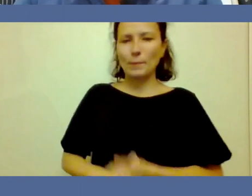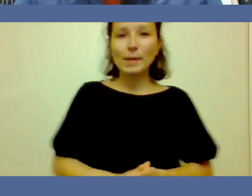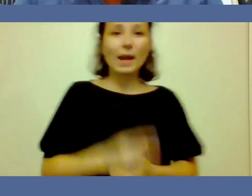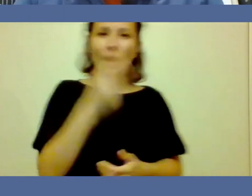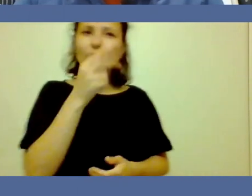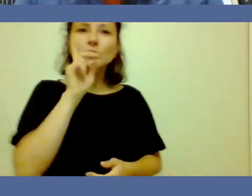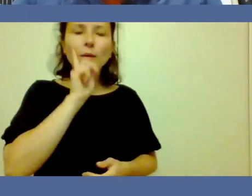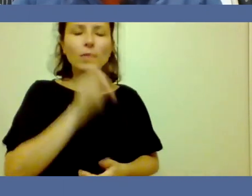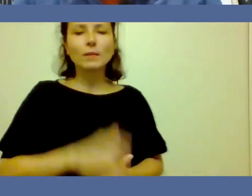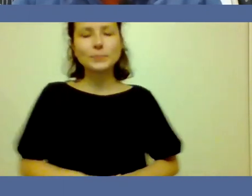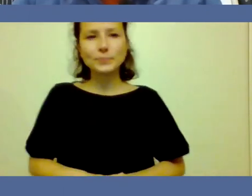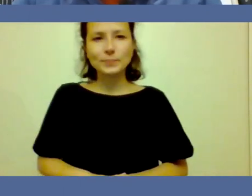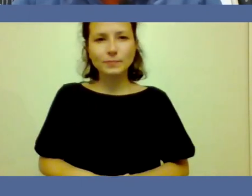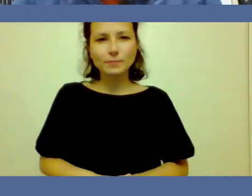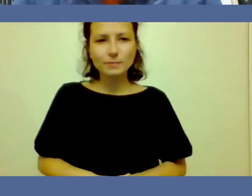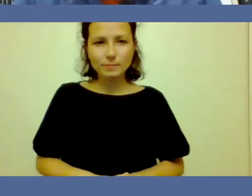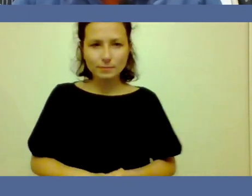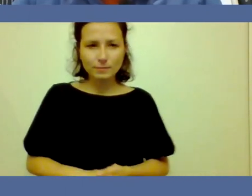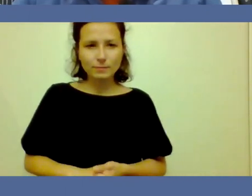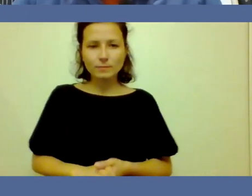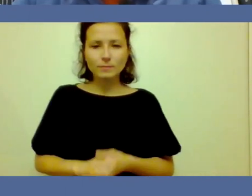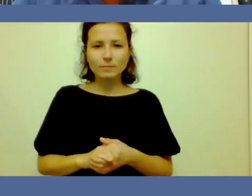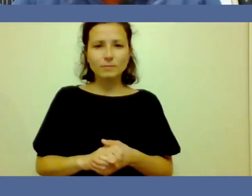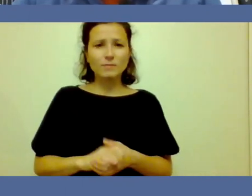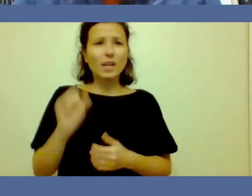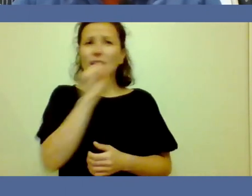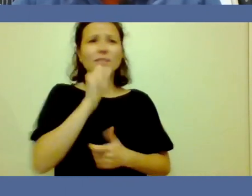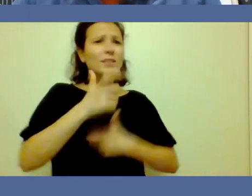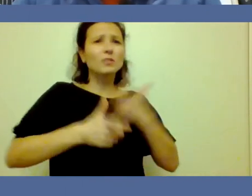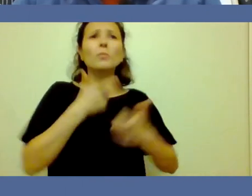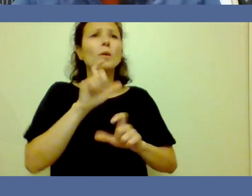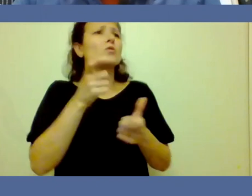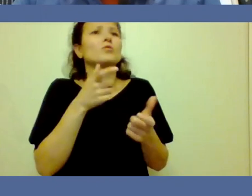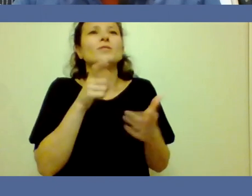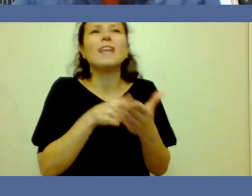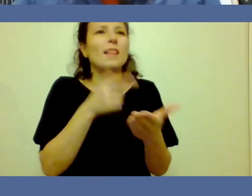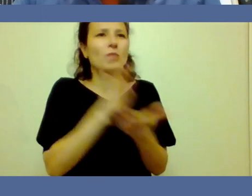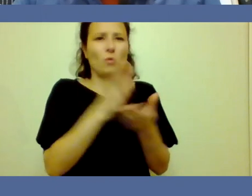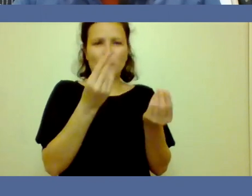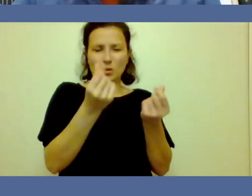jest tak, że nigdy nie zrobiłam nic dla pieniędzy. To jest tak, że ja